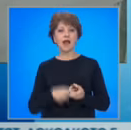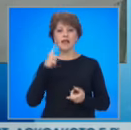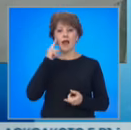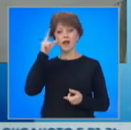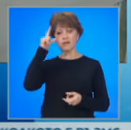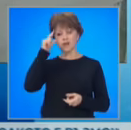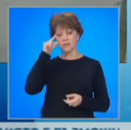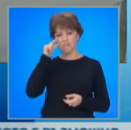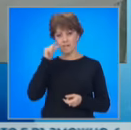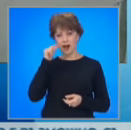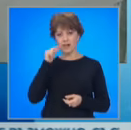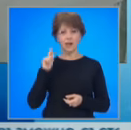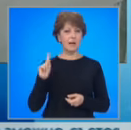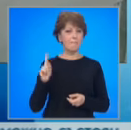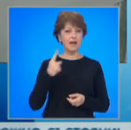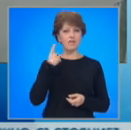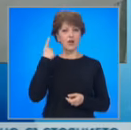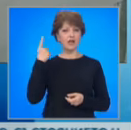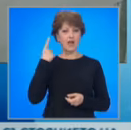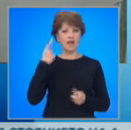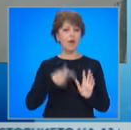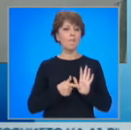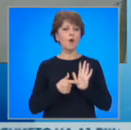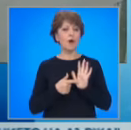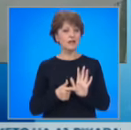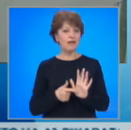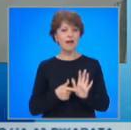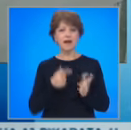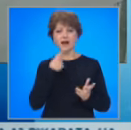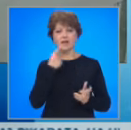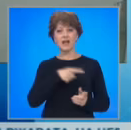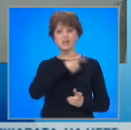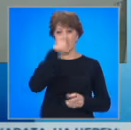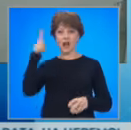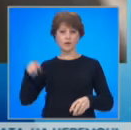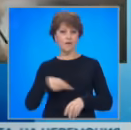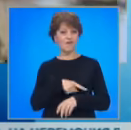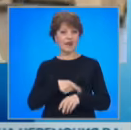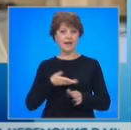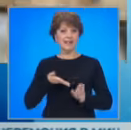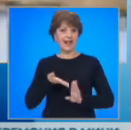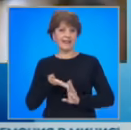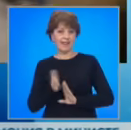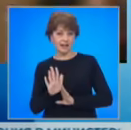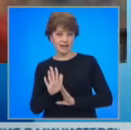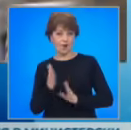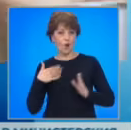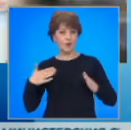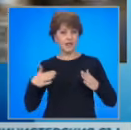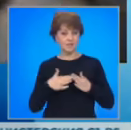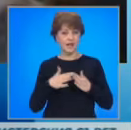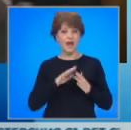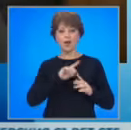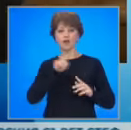при положение, че пък в първоначалните си показания казва, че през цялото време, откакто са тръгнали от дома на Иванов до мястото